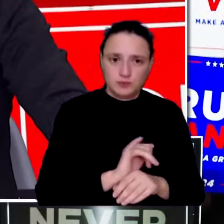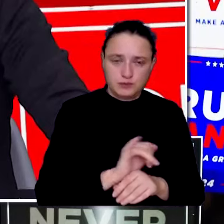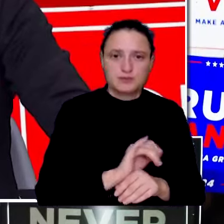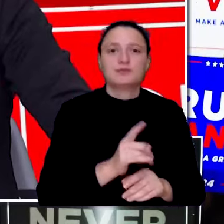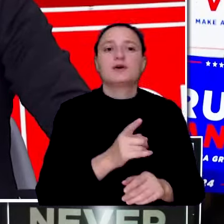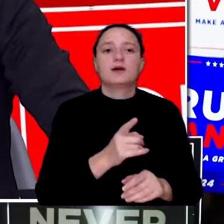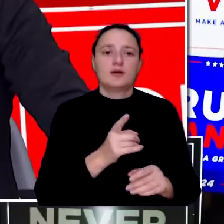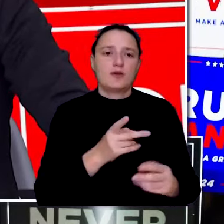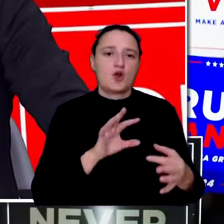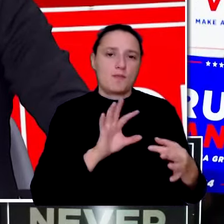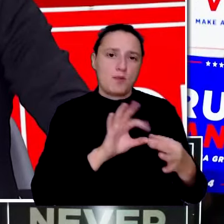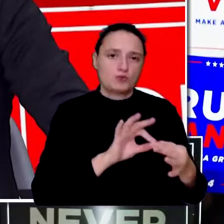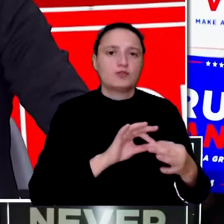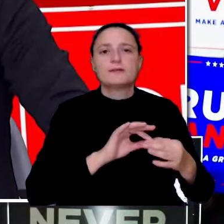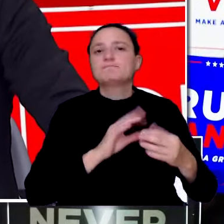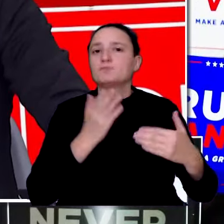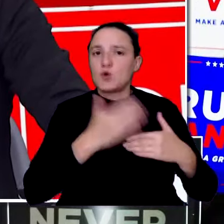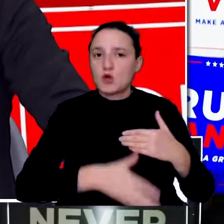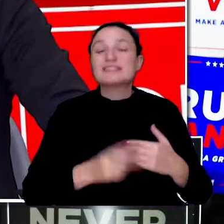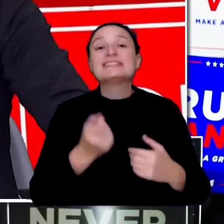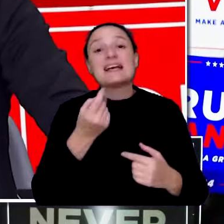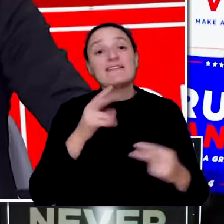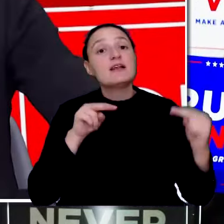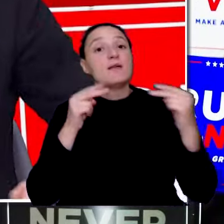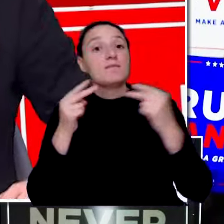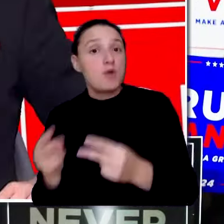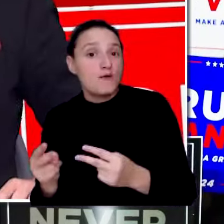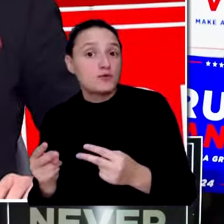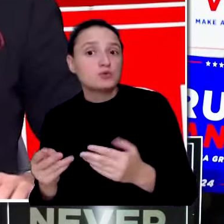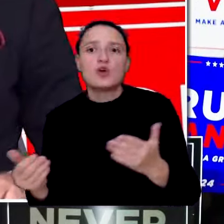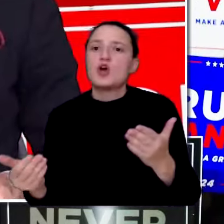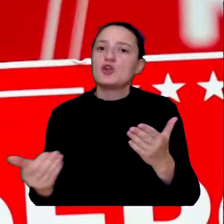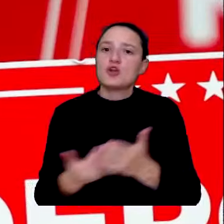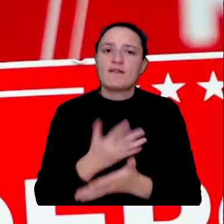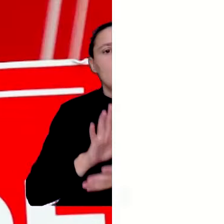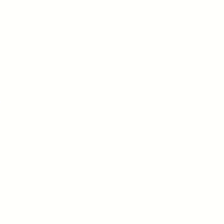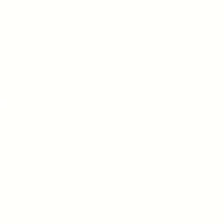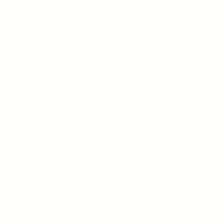kropkę. Wracamy dosłownie za moment z nowymi komentarzami.